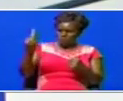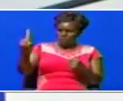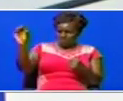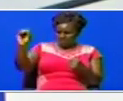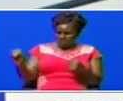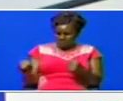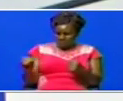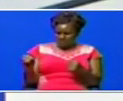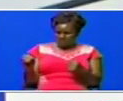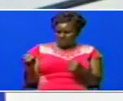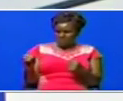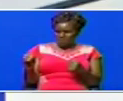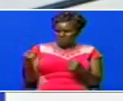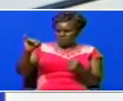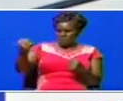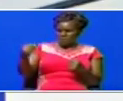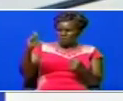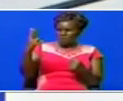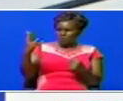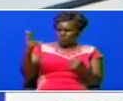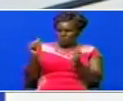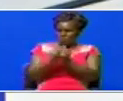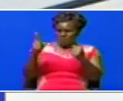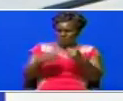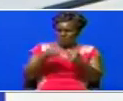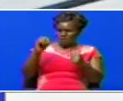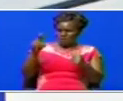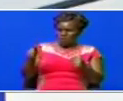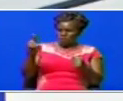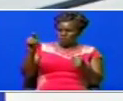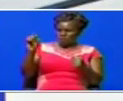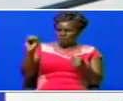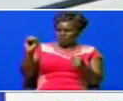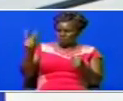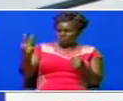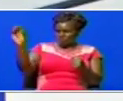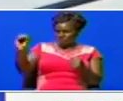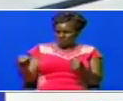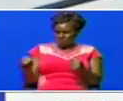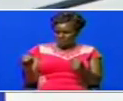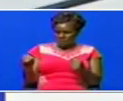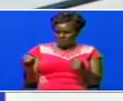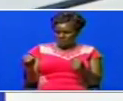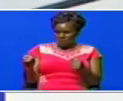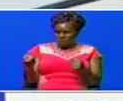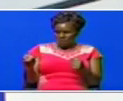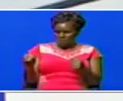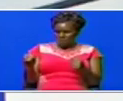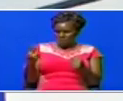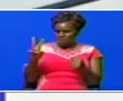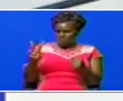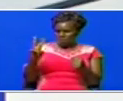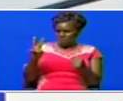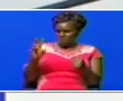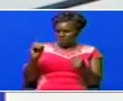0.10%. Shakalaka Jirongo, 216, 0.07%. Japheth Kaluyu,